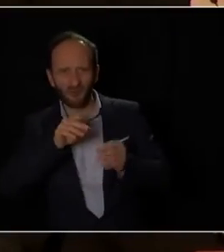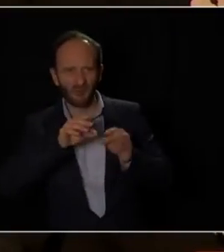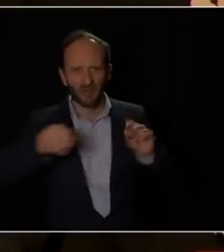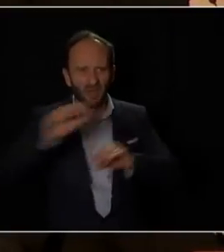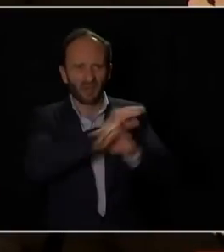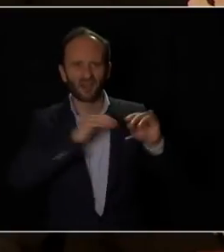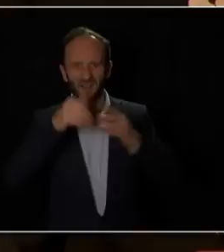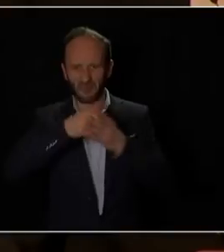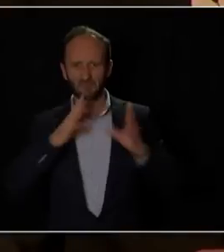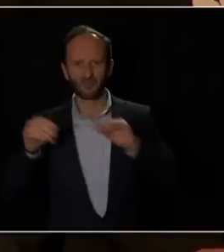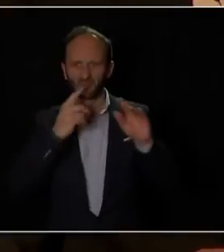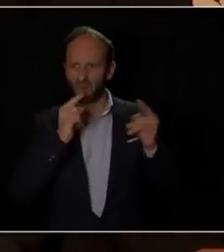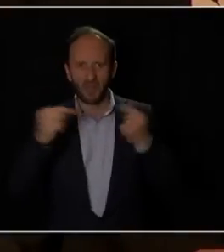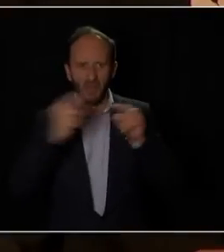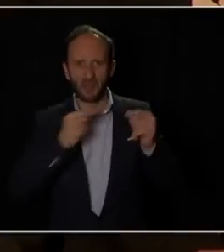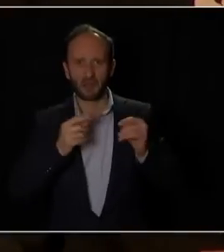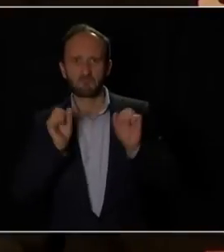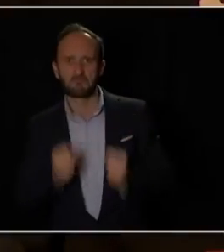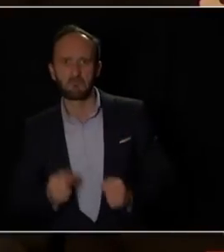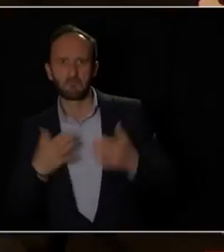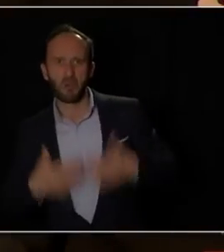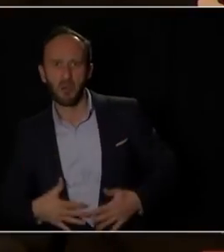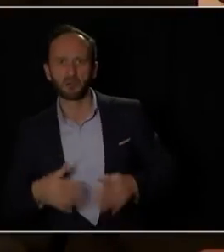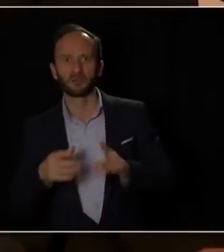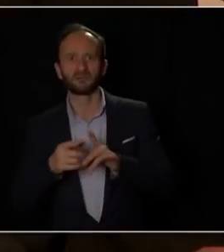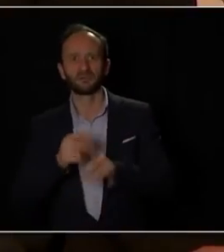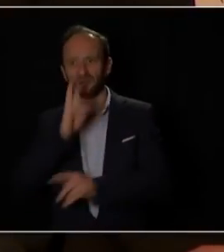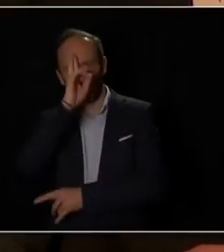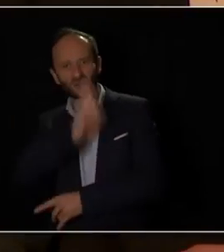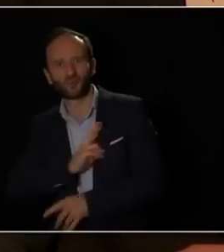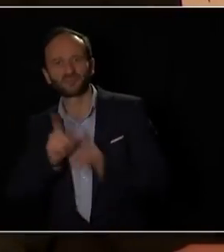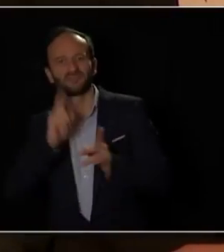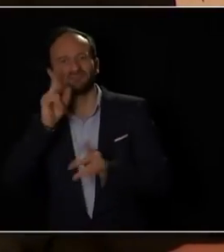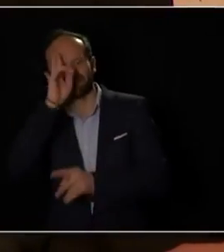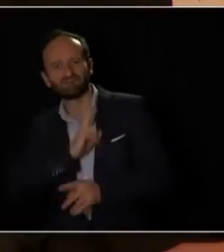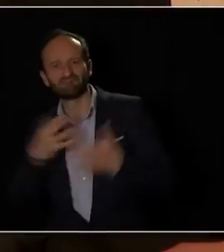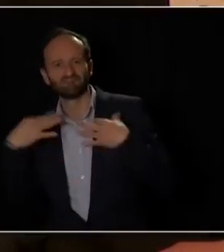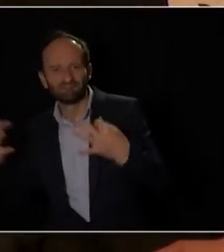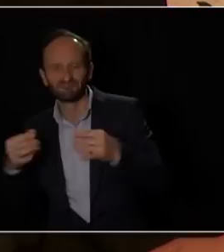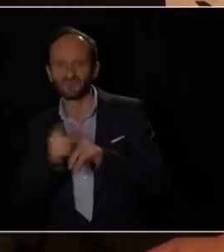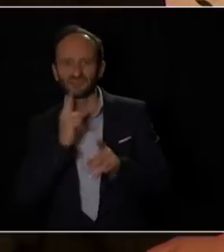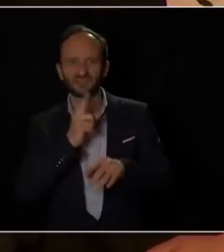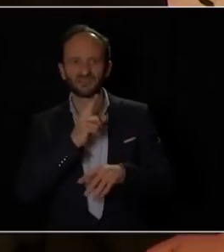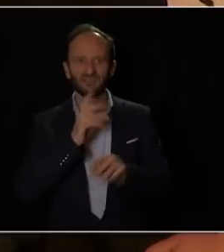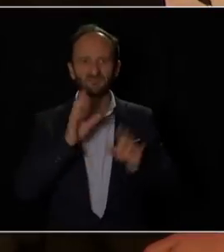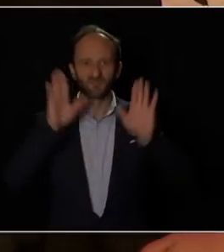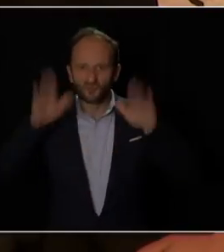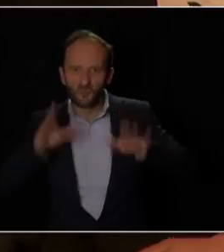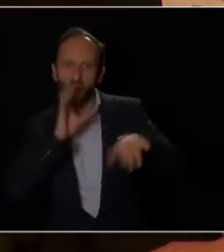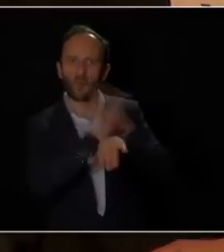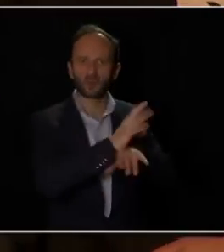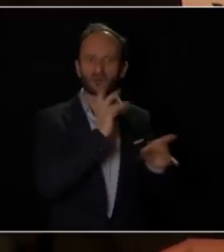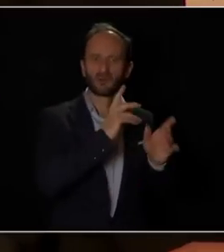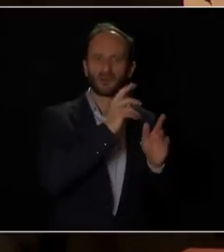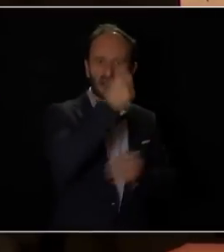Jeter le poison de la discorde dans la population ensuite. Les religieux contre les laïcs, les musulmans contre les chrétiens, les banlieues contre les